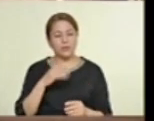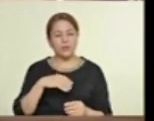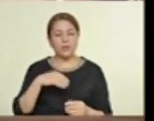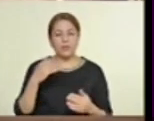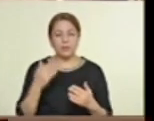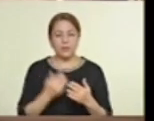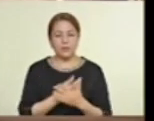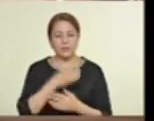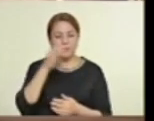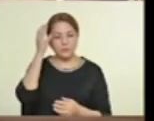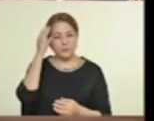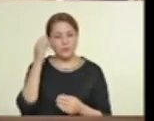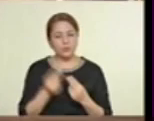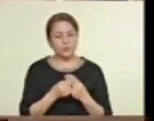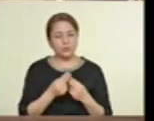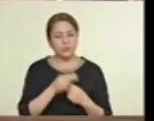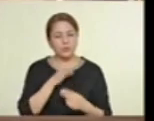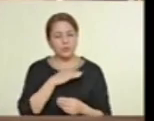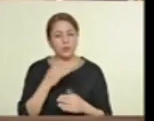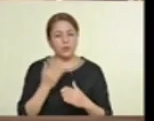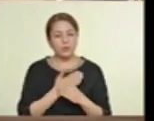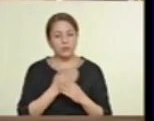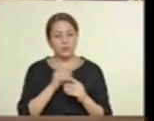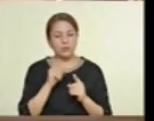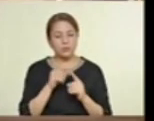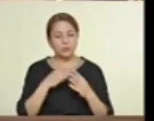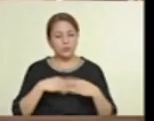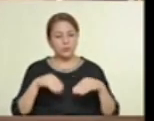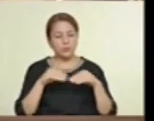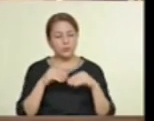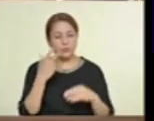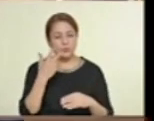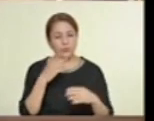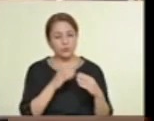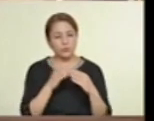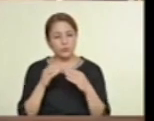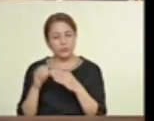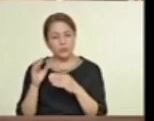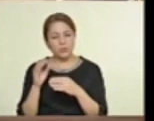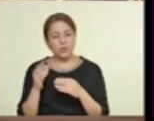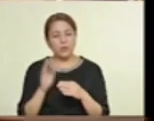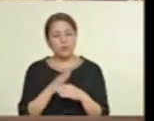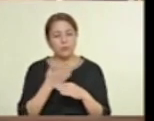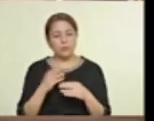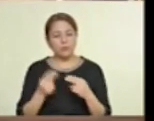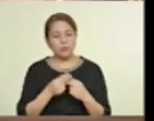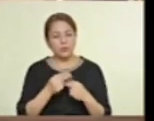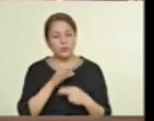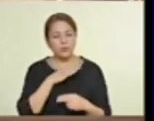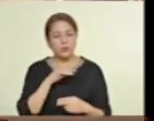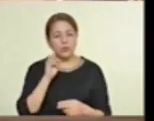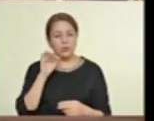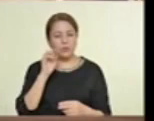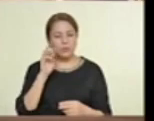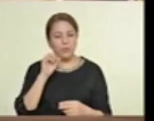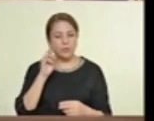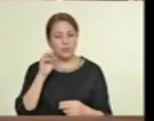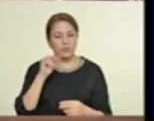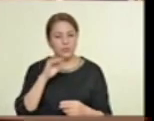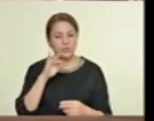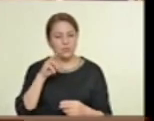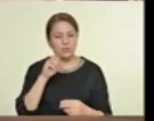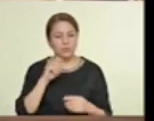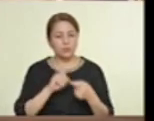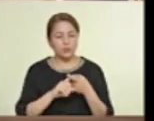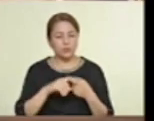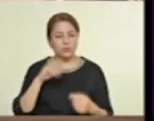bilimlar egallayotgan edik. Yordamchi so'z turkumlarini 3ta guruhga bo'lib o'rganayotgan edik. Ya'ni ko'makchilar,